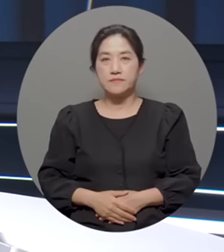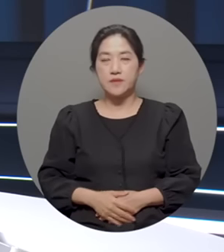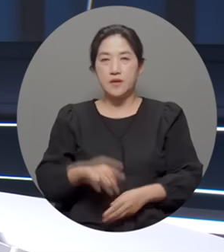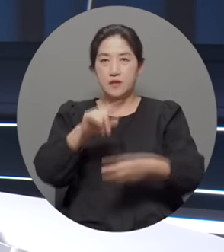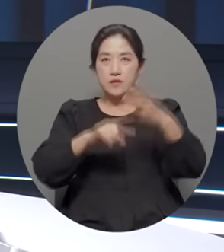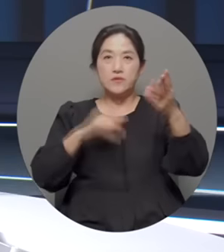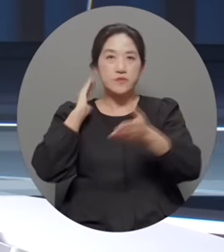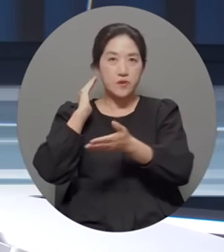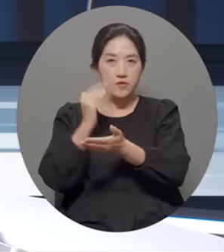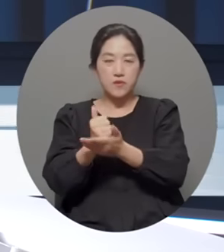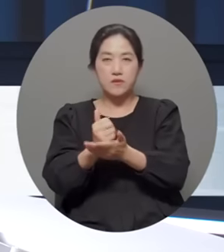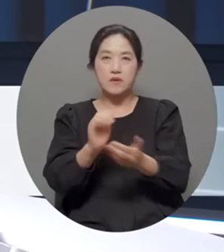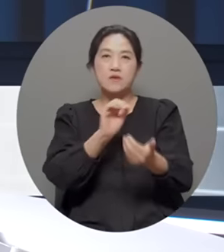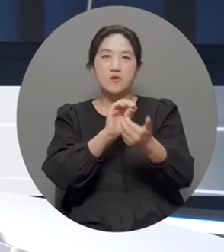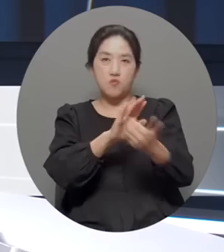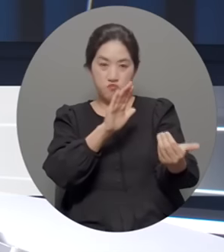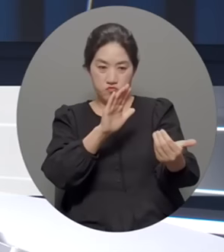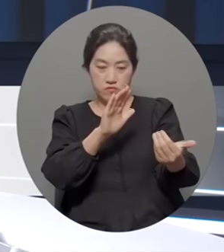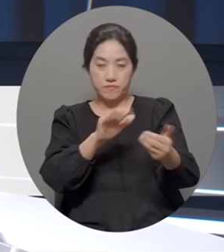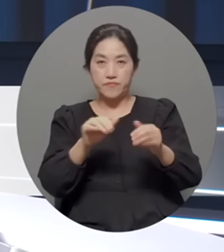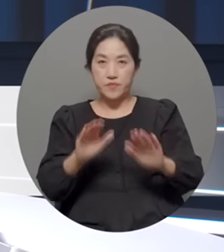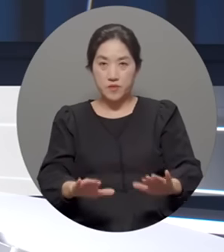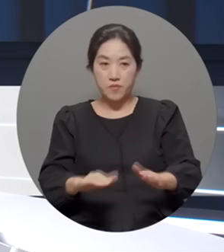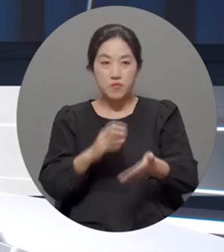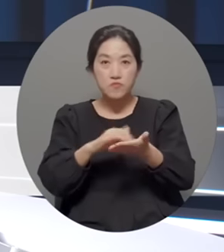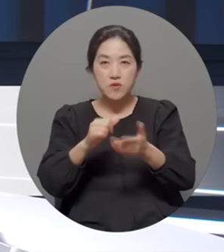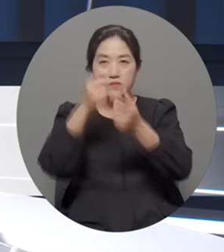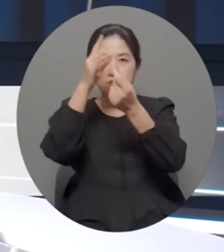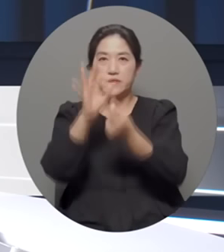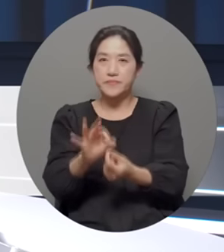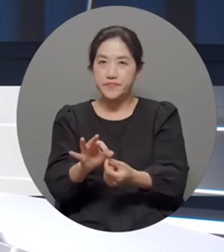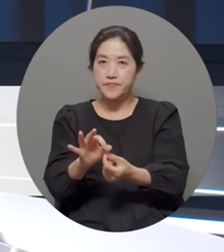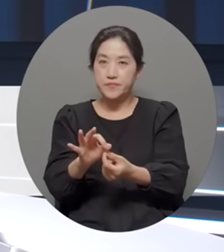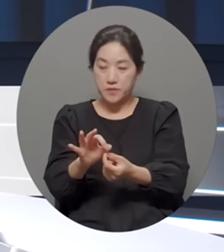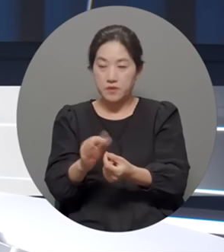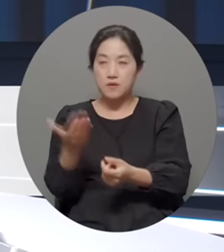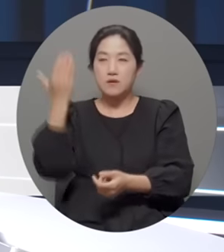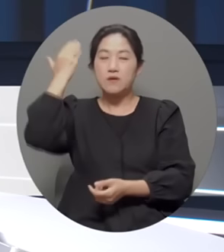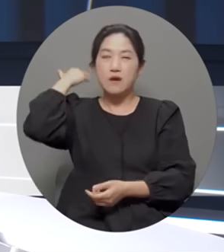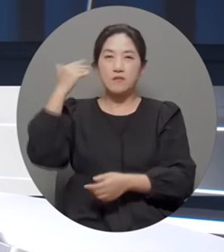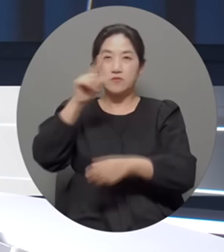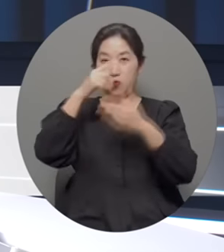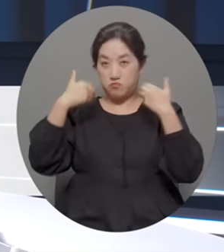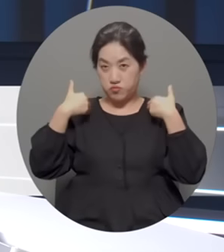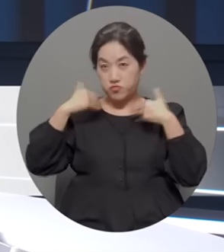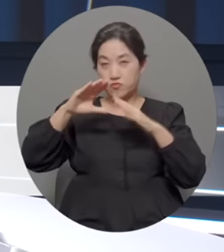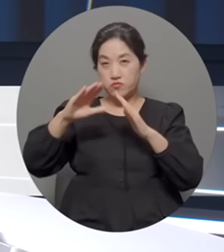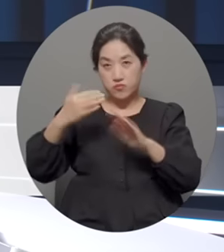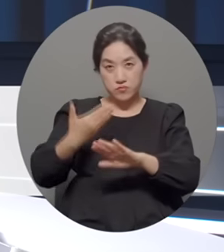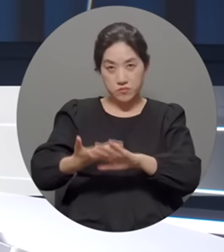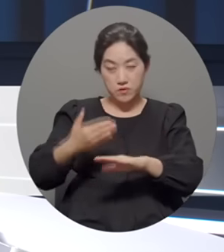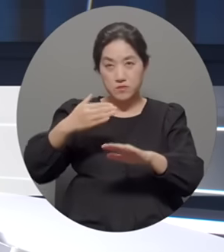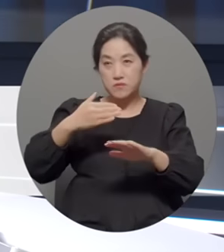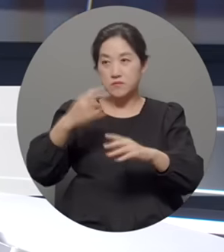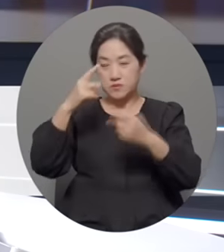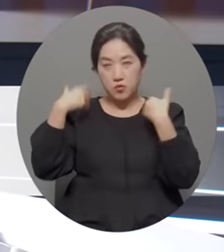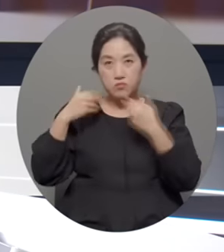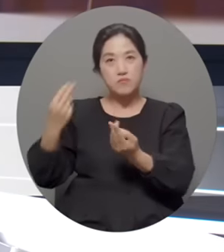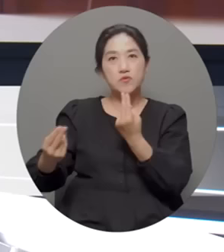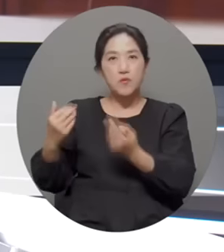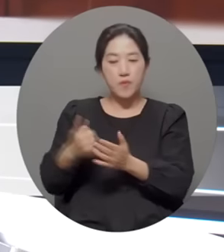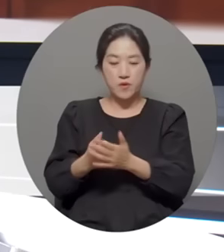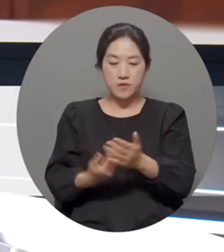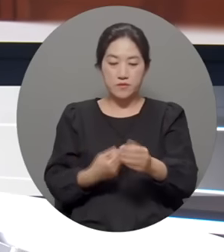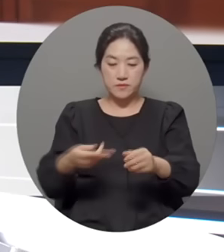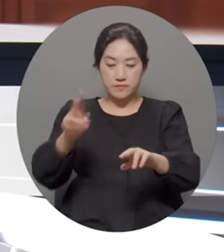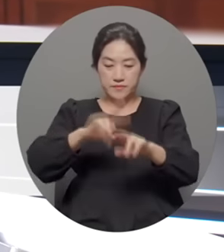윤석열 대통령의 거부권 행사는 이번이 10번째입니다. 그렇다면 과거 다른 정권과 비교하면 어떨까요? 집권 2년여